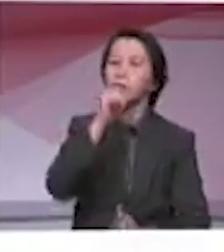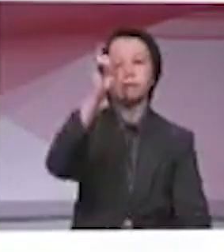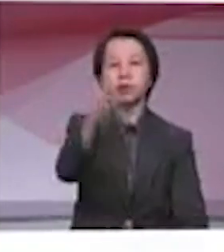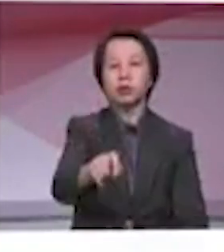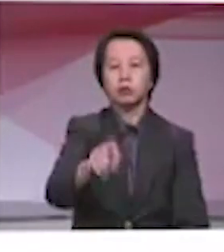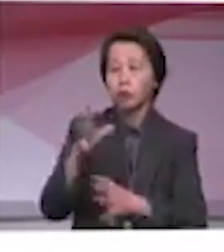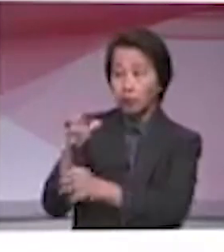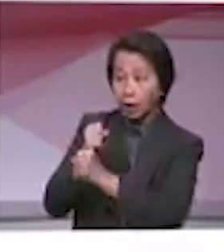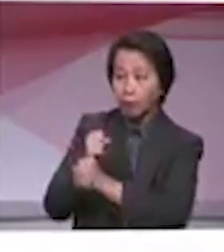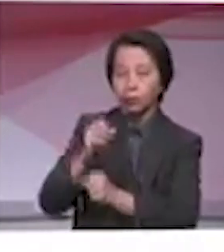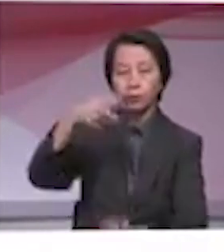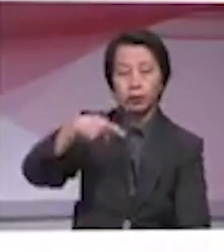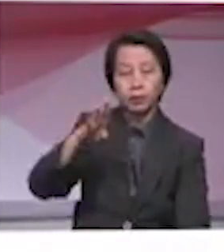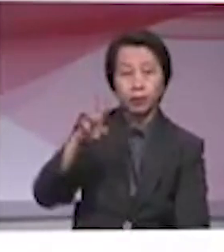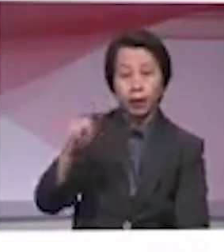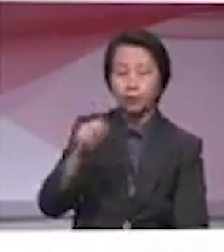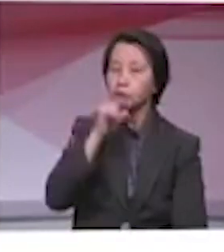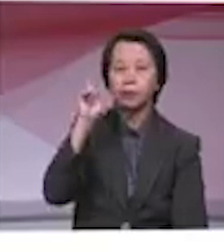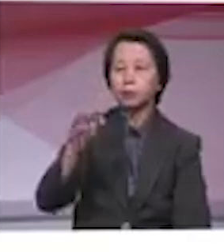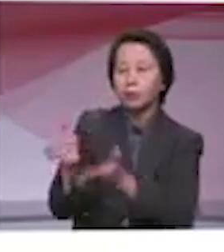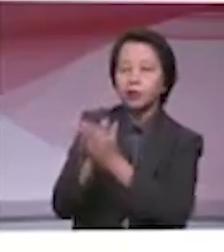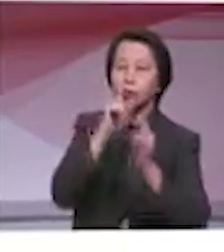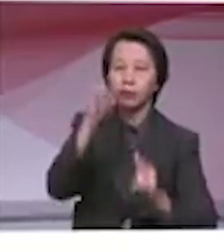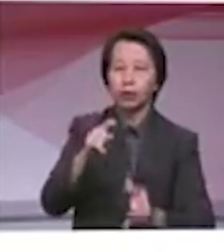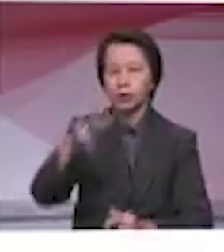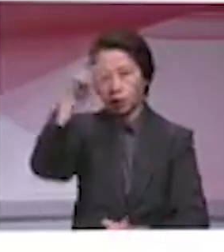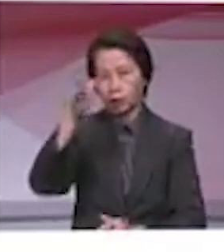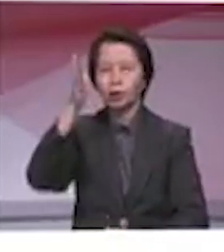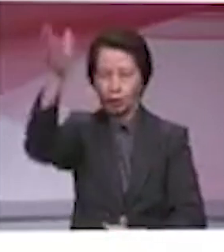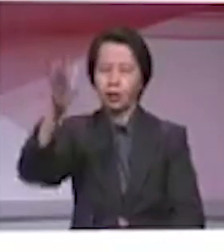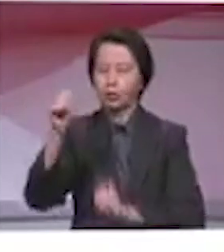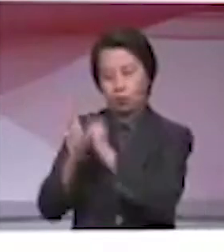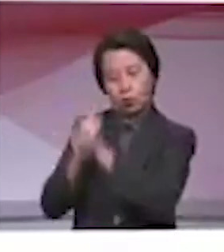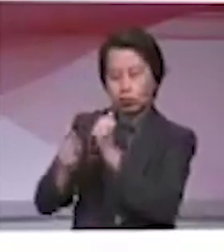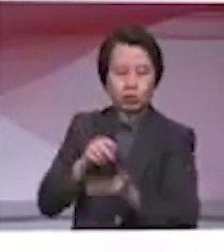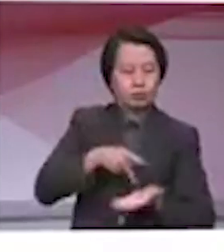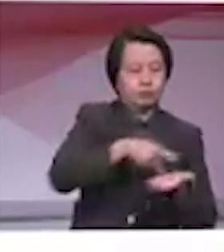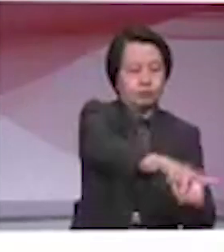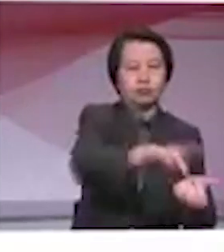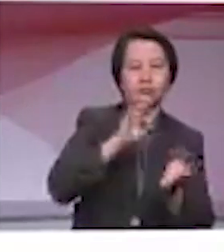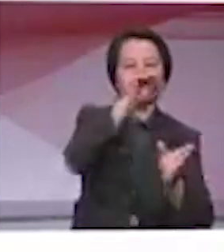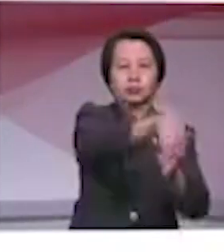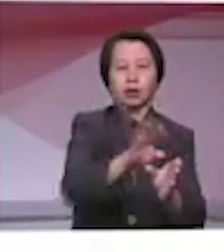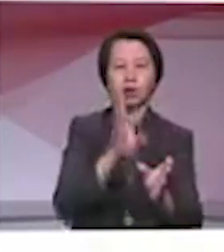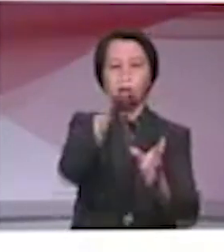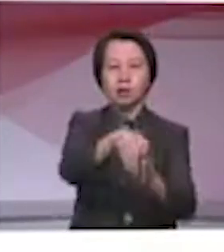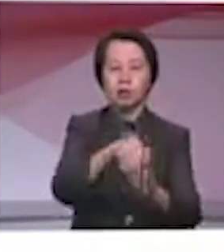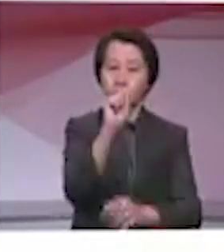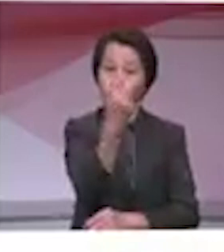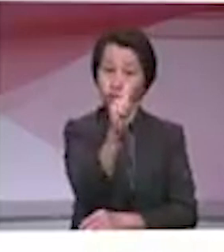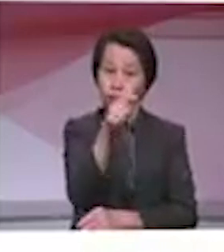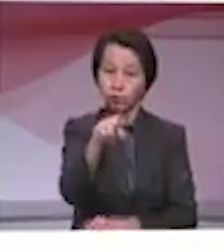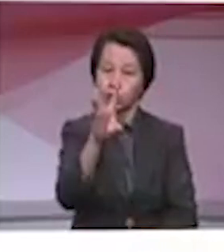bantuan BPN 2.0 ini. Kerajaan akan menyalurkan bantuan secara terus kepada